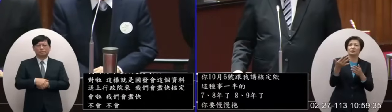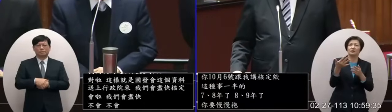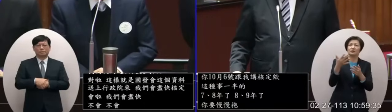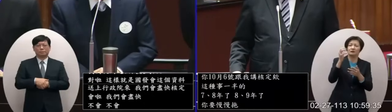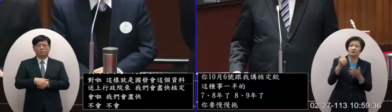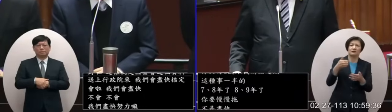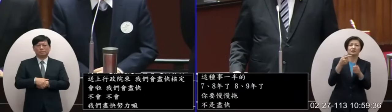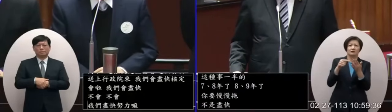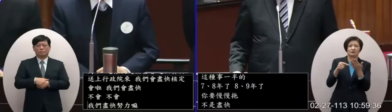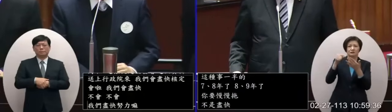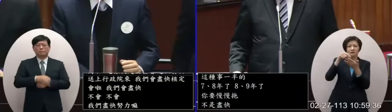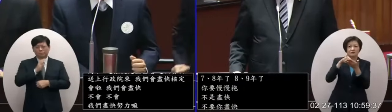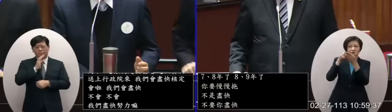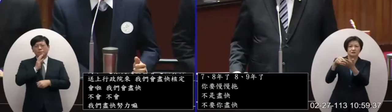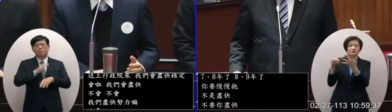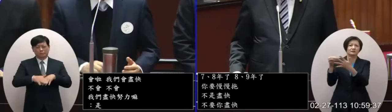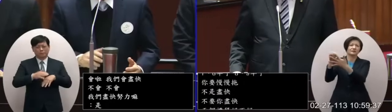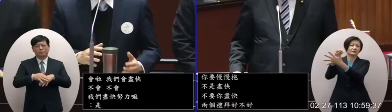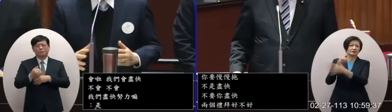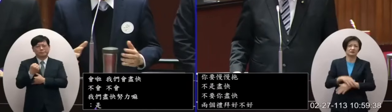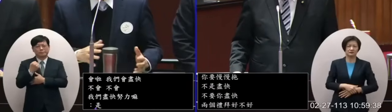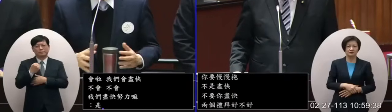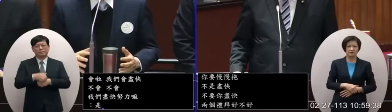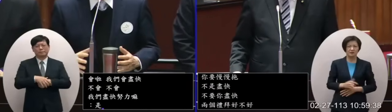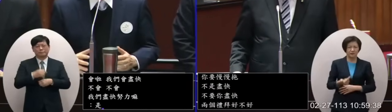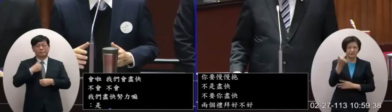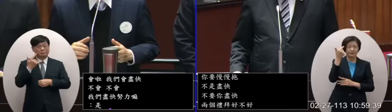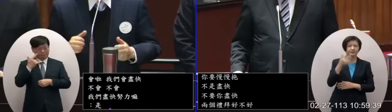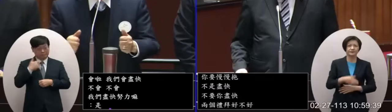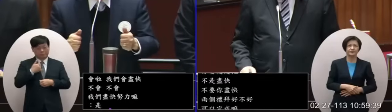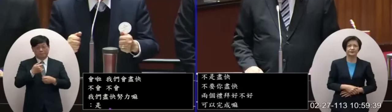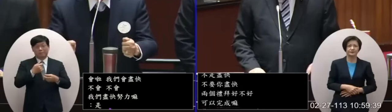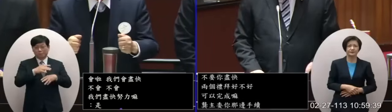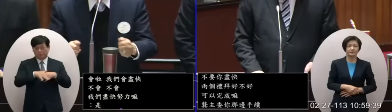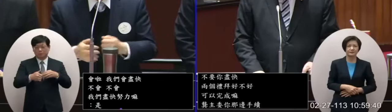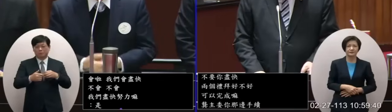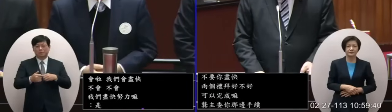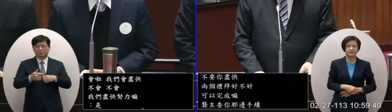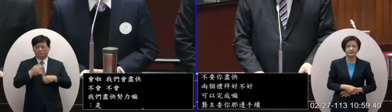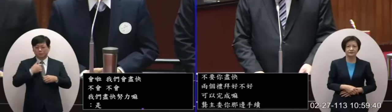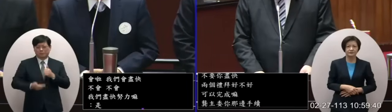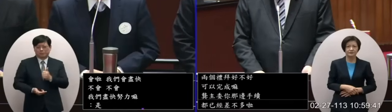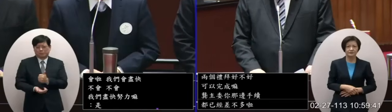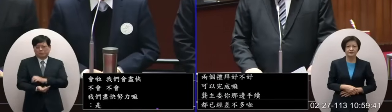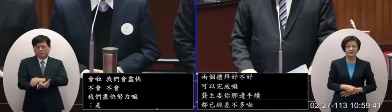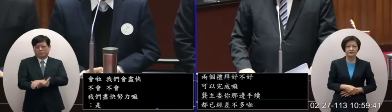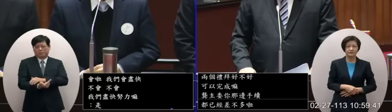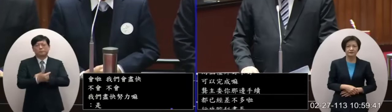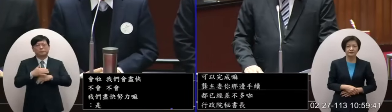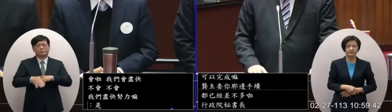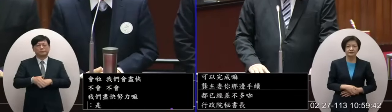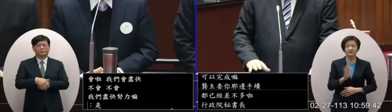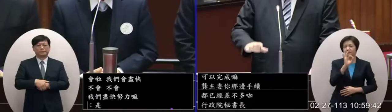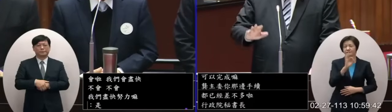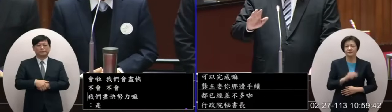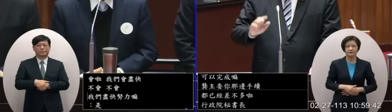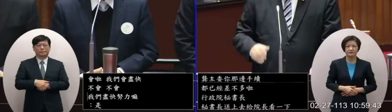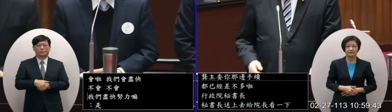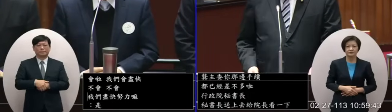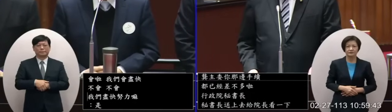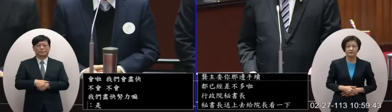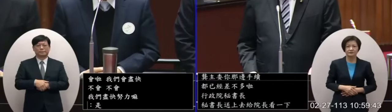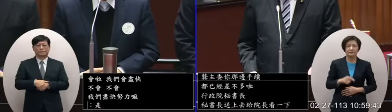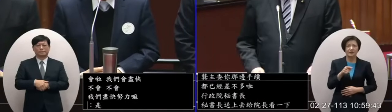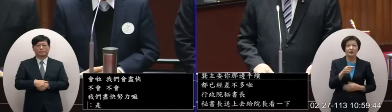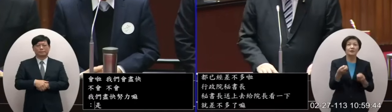就差不多了嘛。 是 对了，我们就等待相关的意见，会我们会来我们会来催促，好不好？ 好，这个机